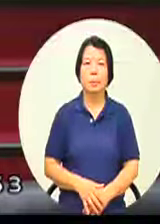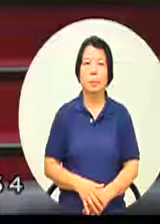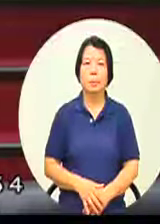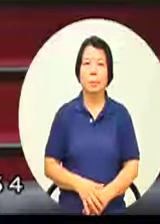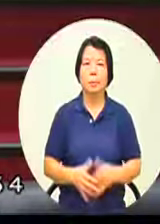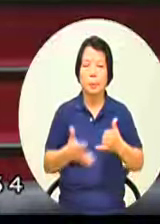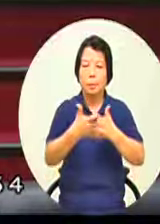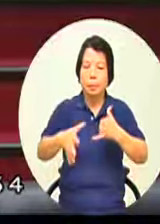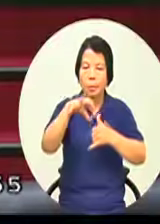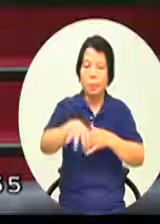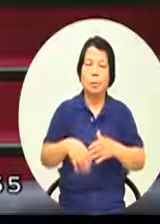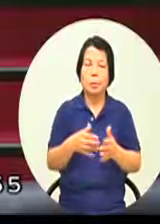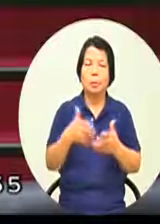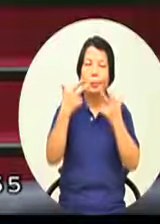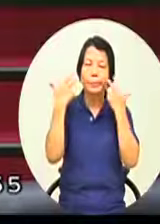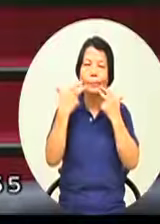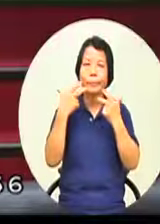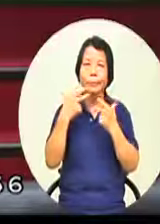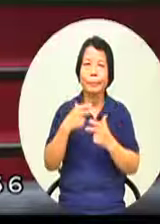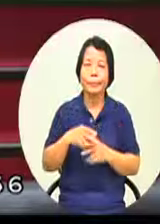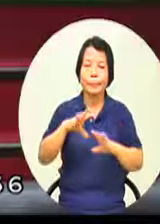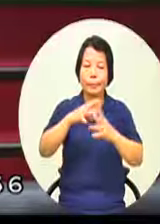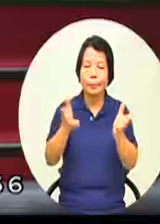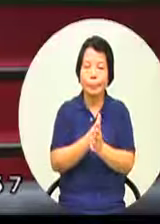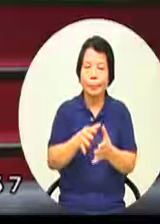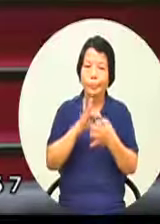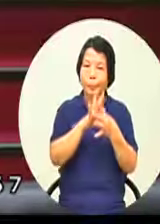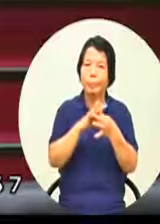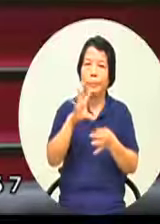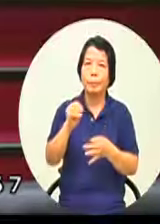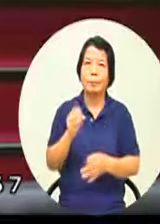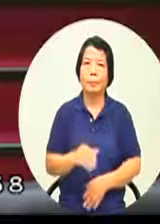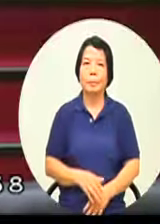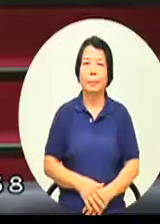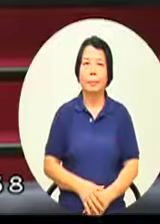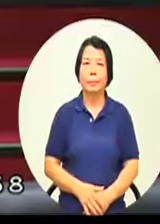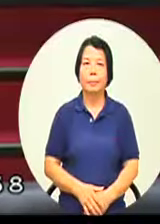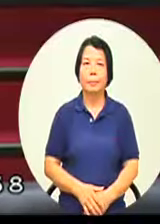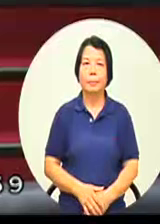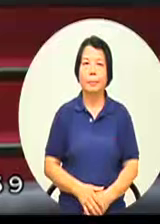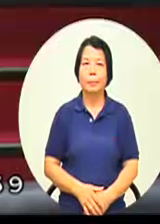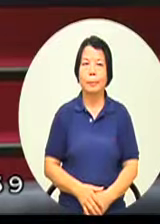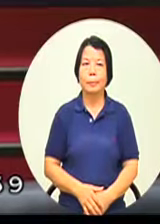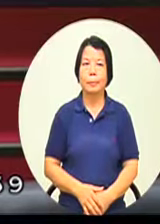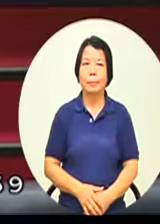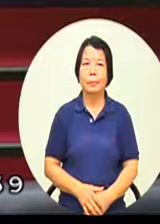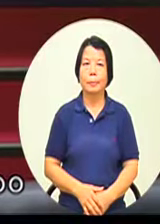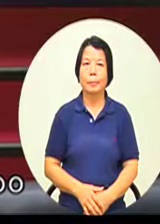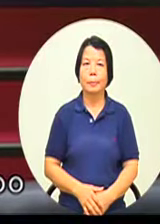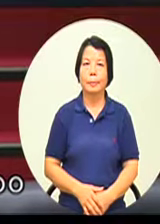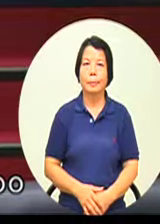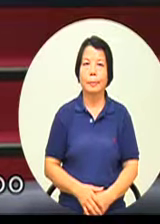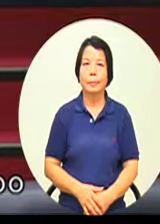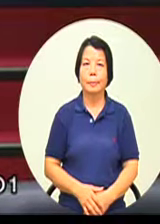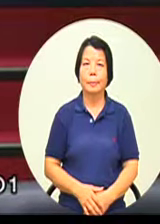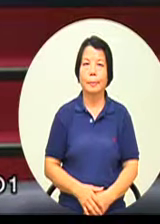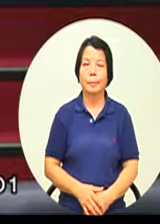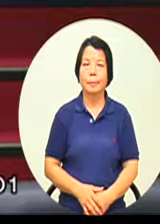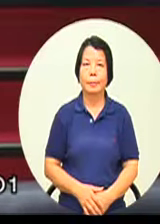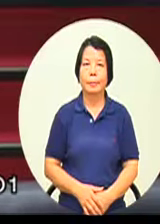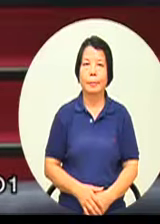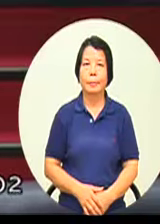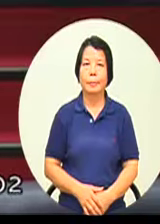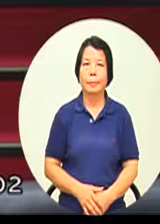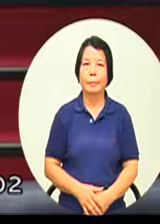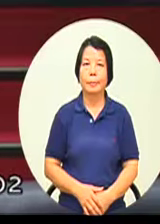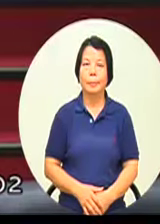海洋局好像跟原乡有没有瓜葛，报告局长。 海洋局长在这边， 我